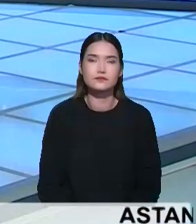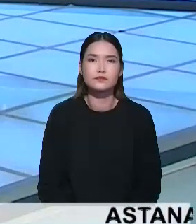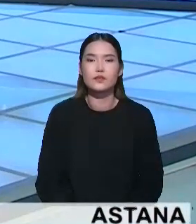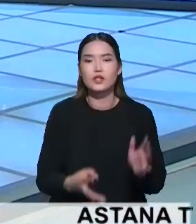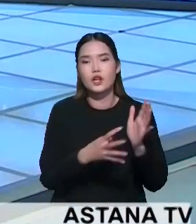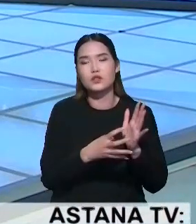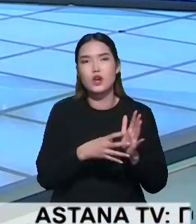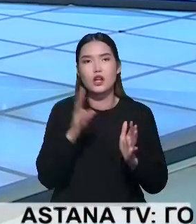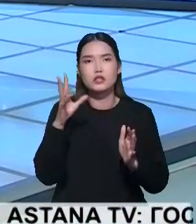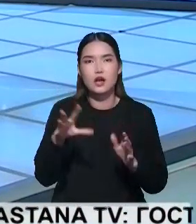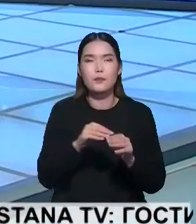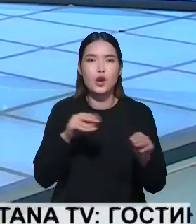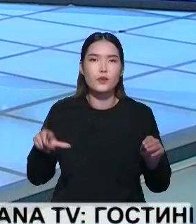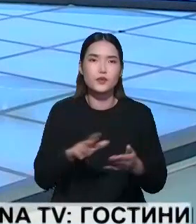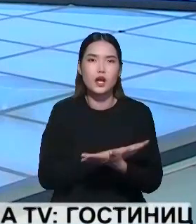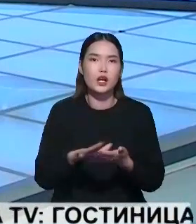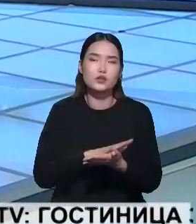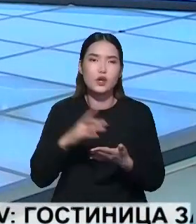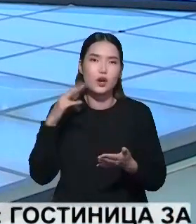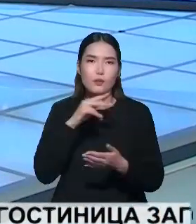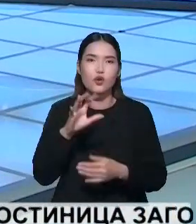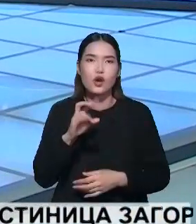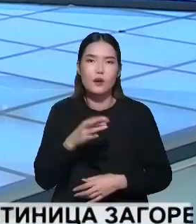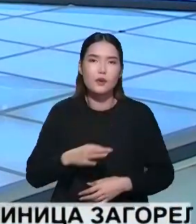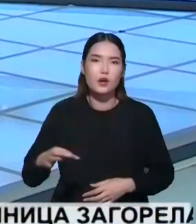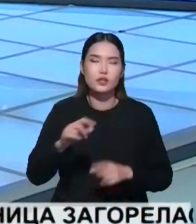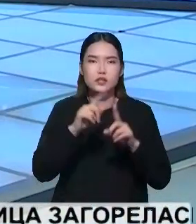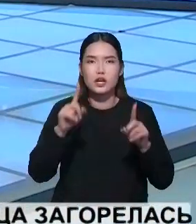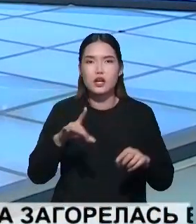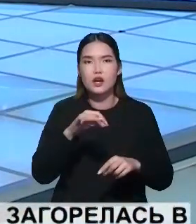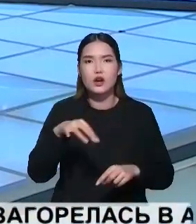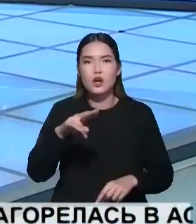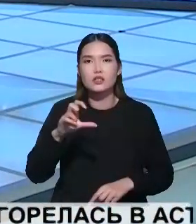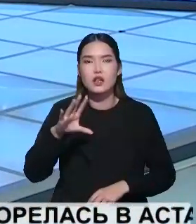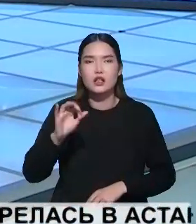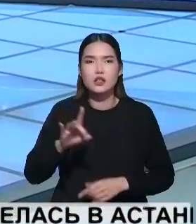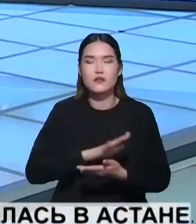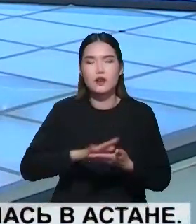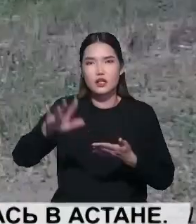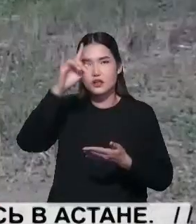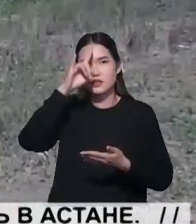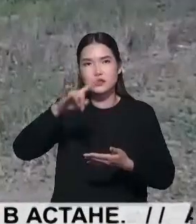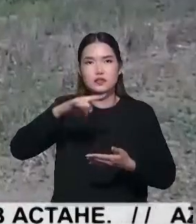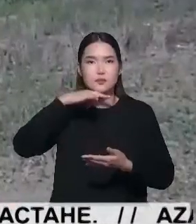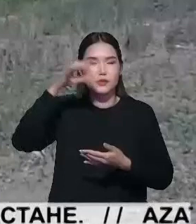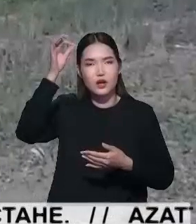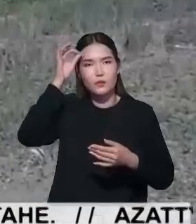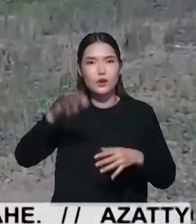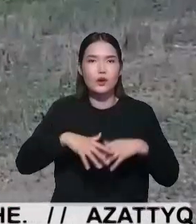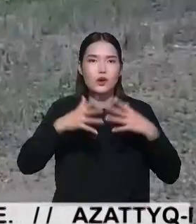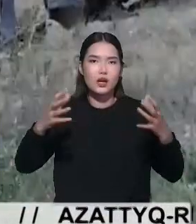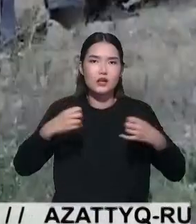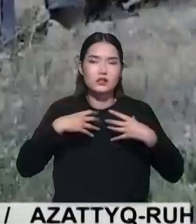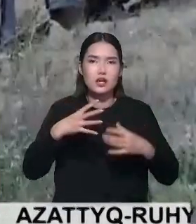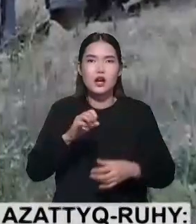Девятьсот километров автомагистрали очистили от мусора в Жамбылской области в рамках рот эстафеты «ТЗ Казахстан». Напомню, организовала масштабные мероприятия